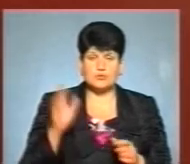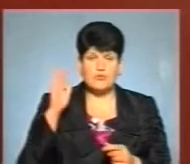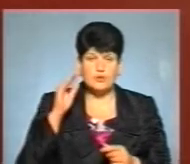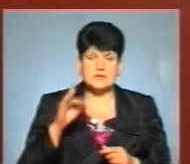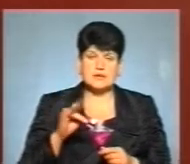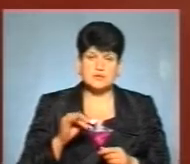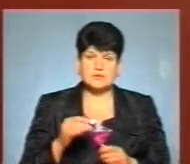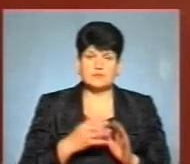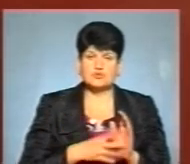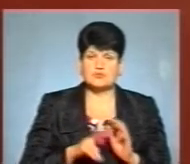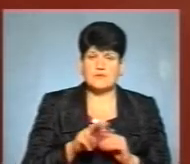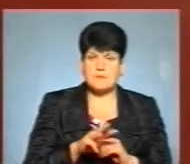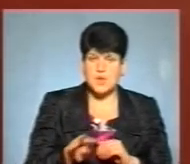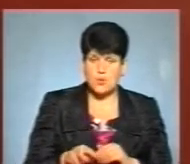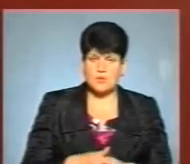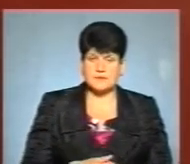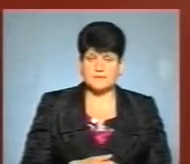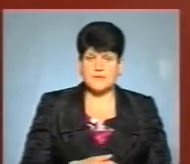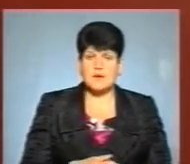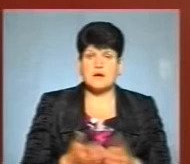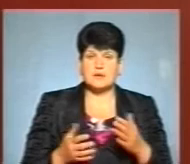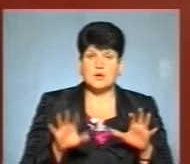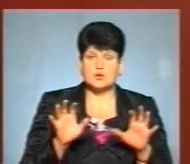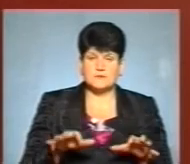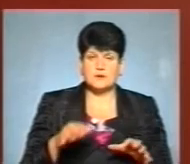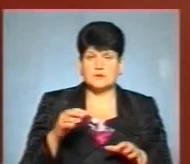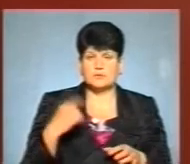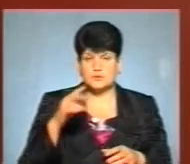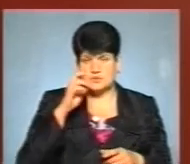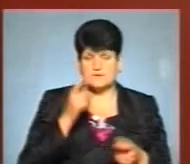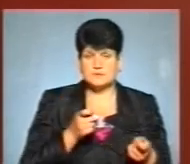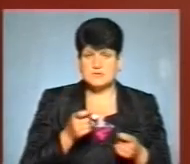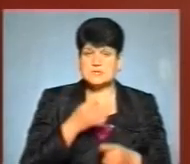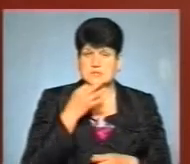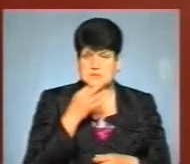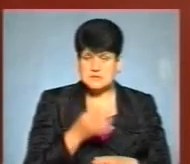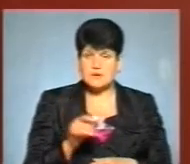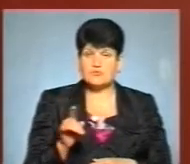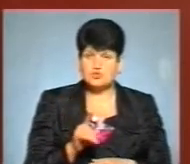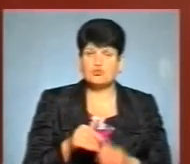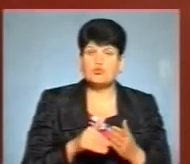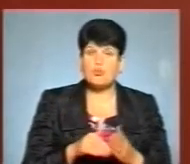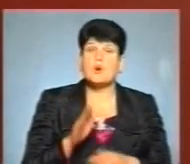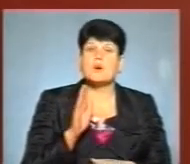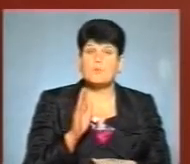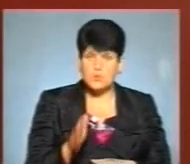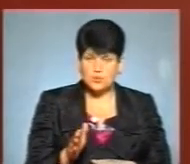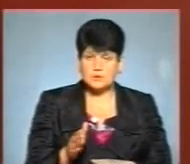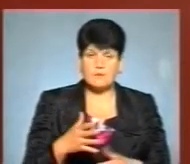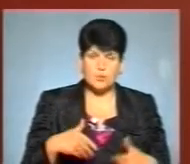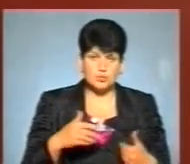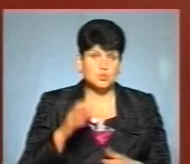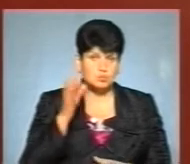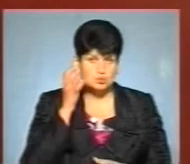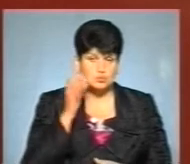мільйони. Однак голова адміністрації Тернопільської Володимир Труш запевнив, що допомога буде. Я пропоную зараз